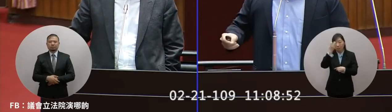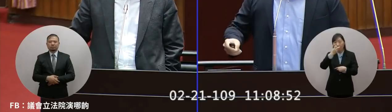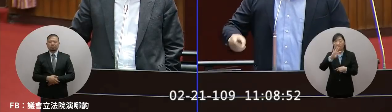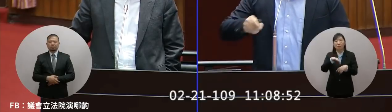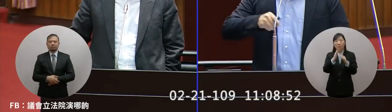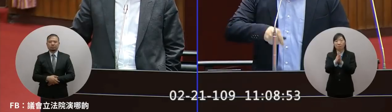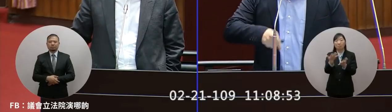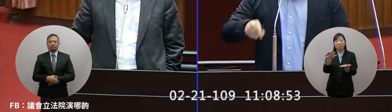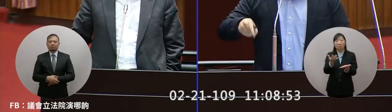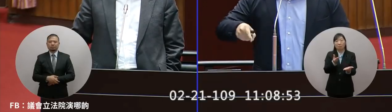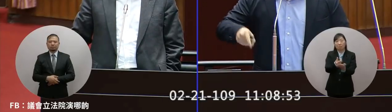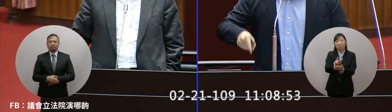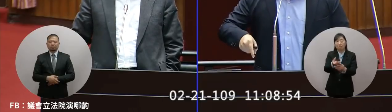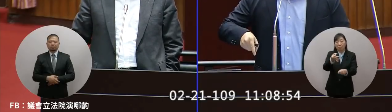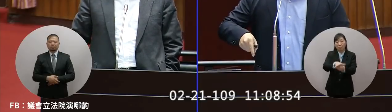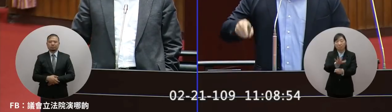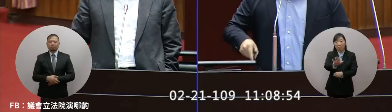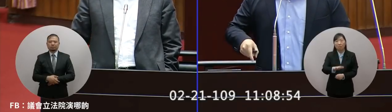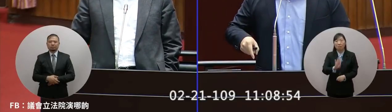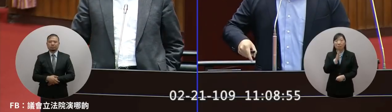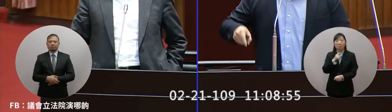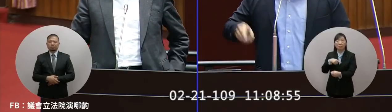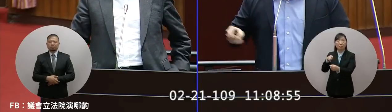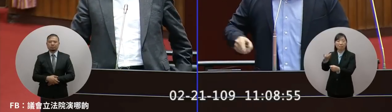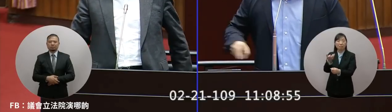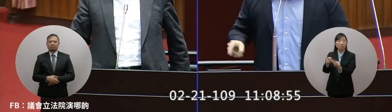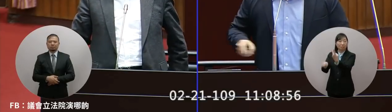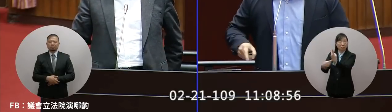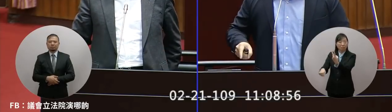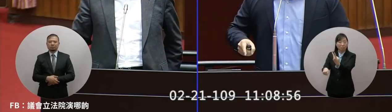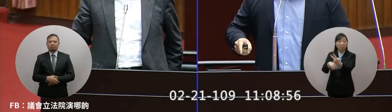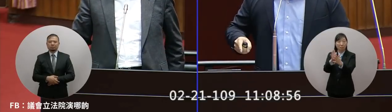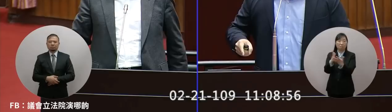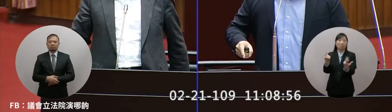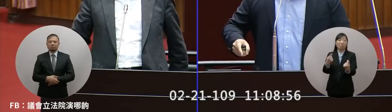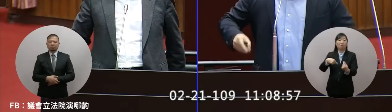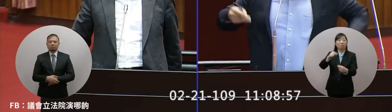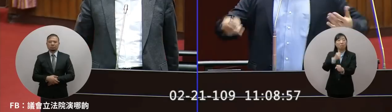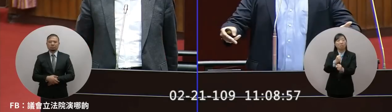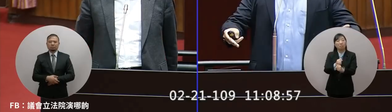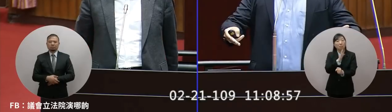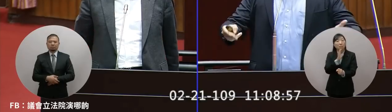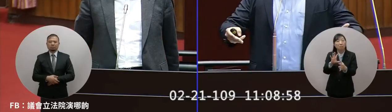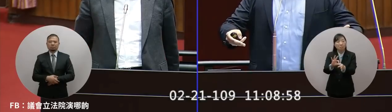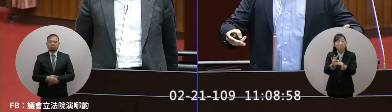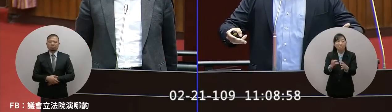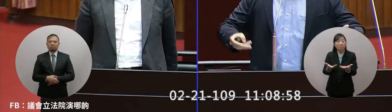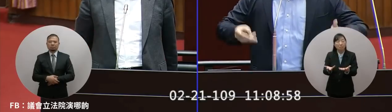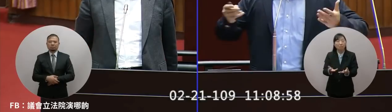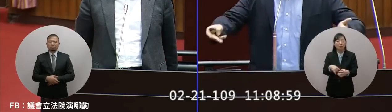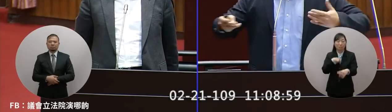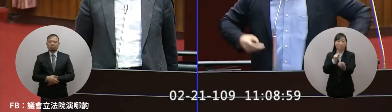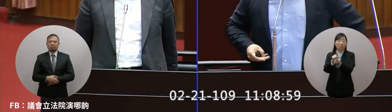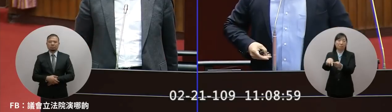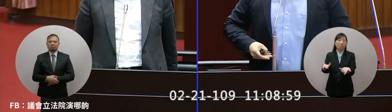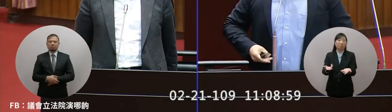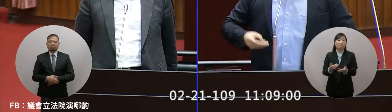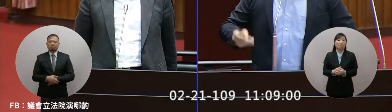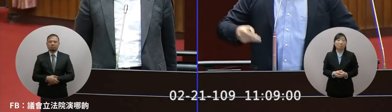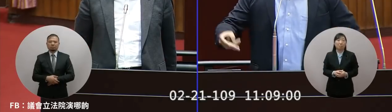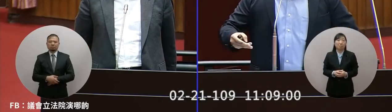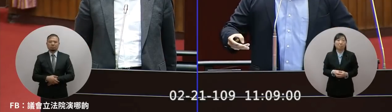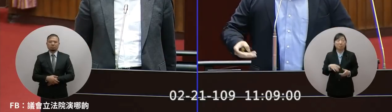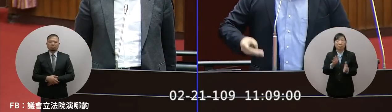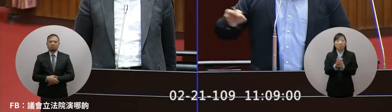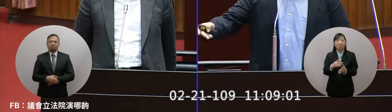像这样的状况，现在这两个人事实上也让这个安亏啊， 他就是遇到这样的事情，然后他就这个